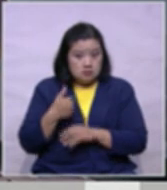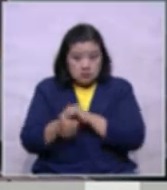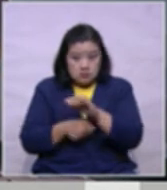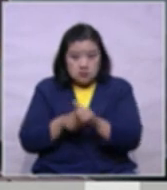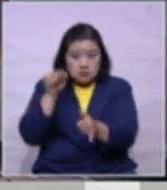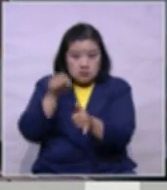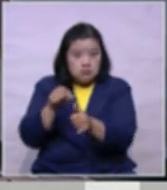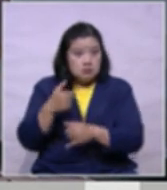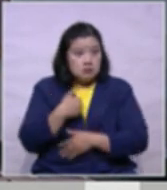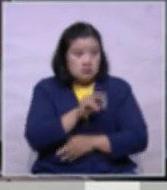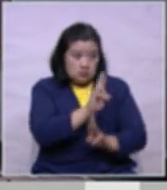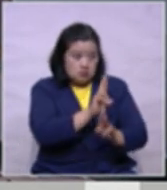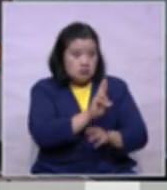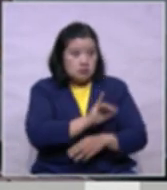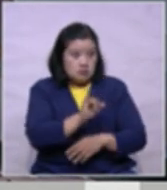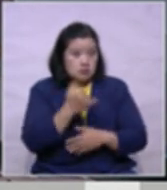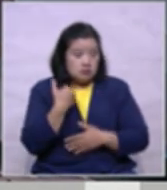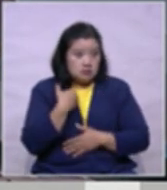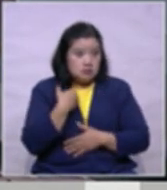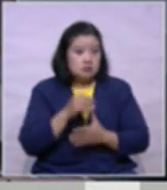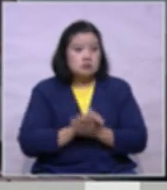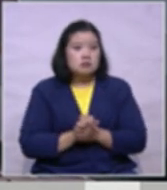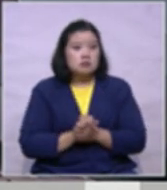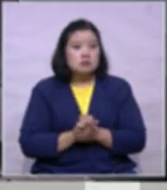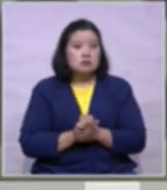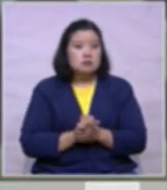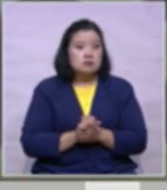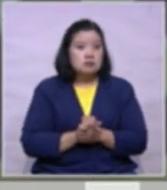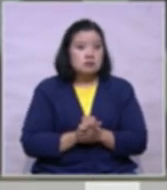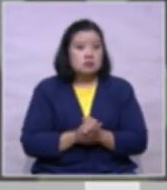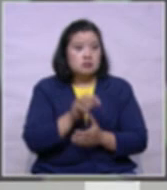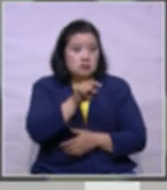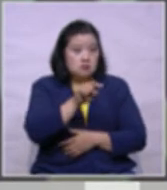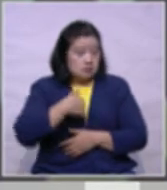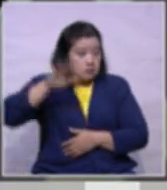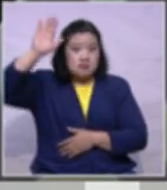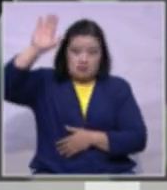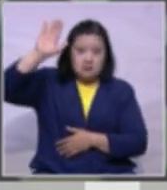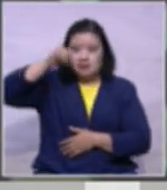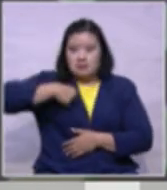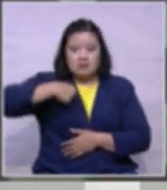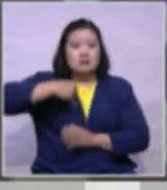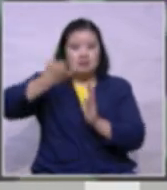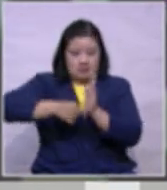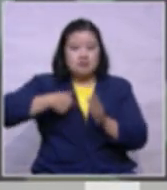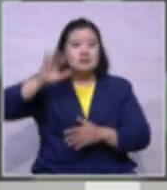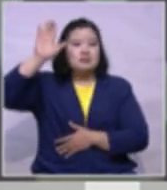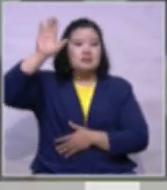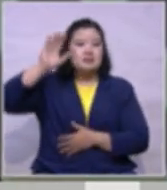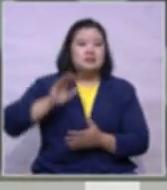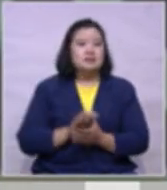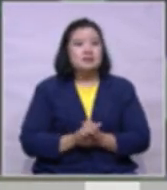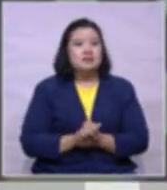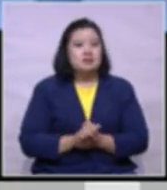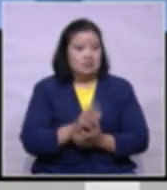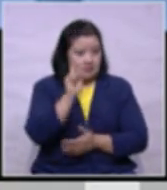ำให้มันระมัดระวังนะ ครับครับรับทราบครับ ผมก็ถอนคำพูดดีกว่า ถอนคำพูดกลางรายการ เดี๋ยวมันมีปัญหา ถอนคำพูดกลางรายการ คุณปื้ม